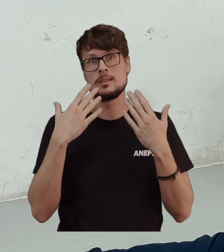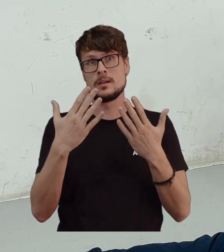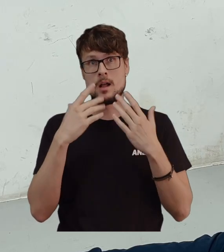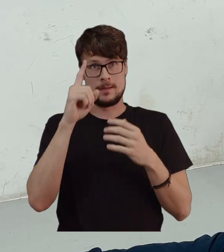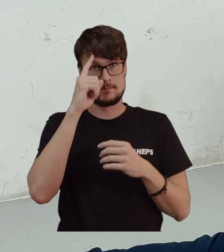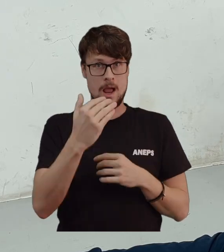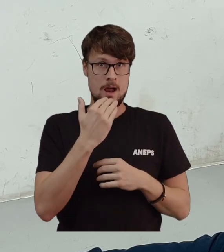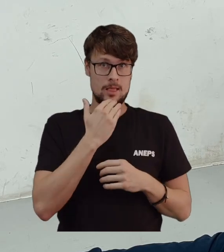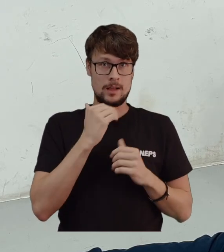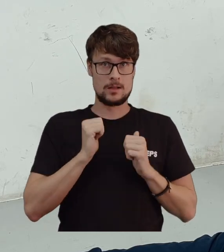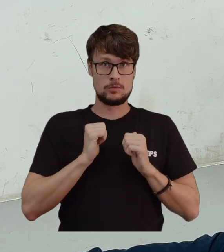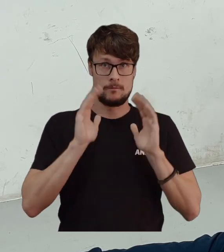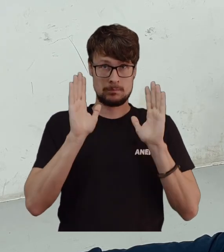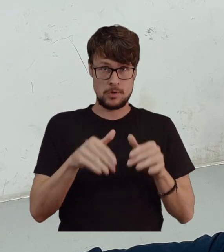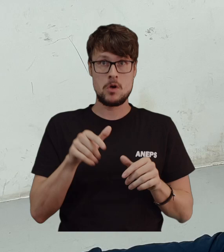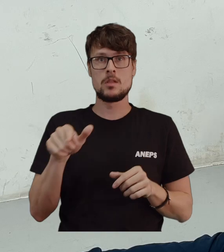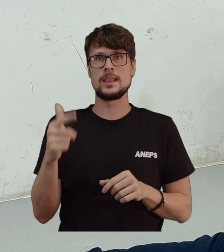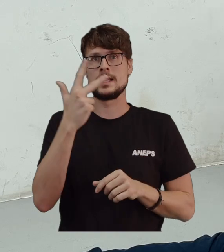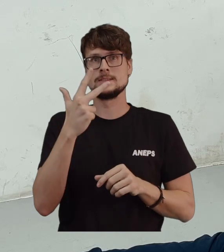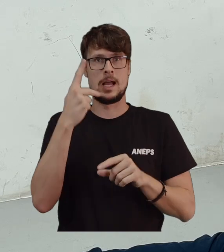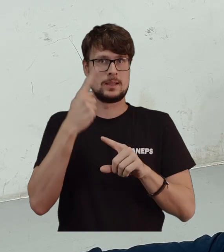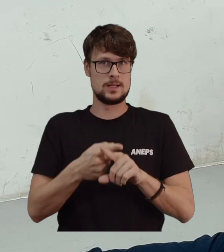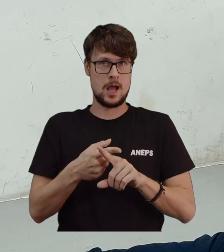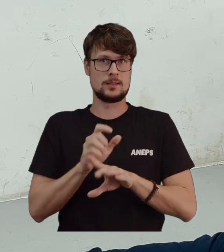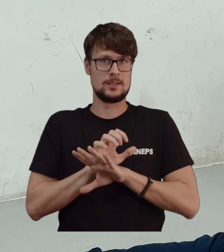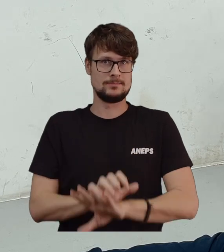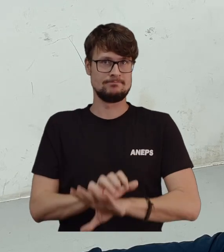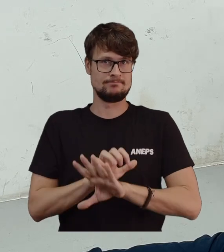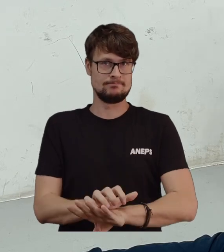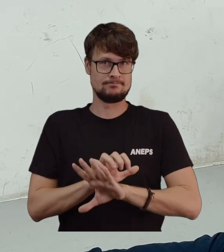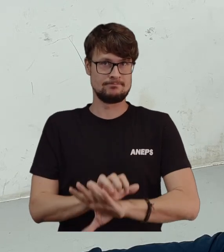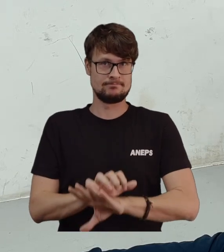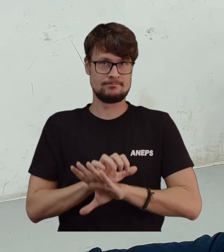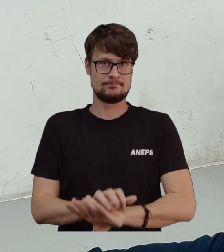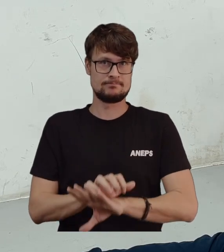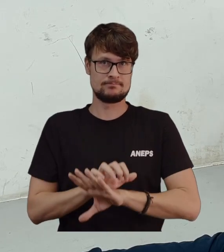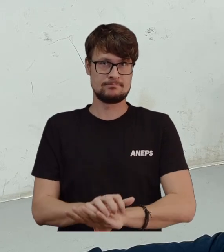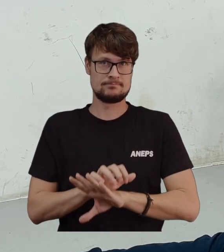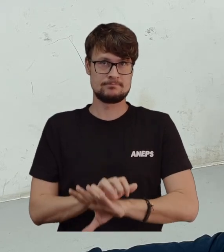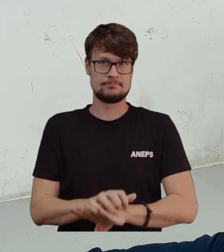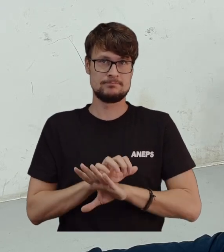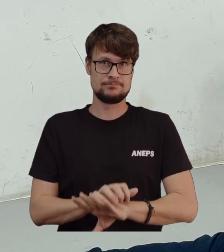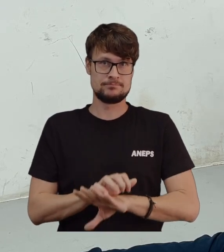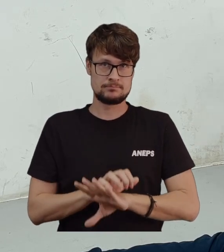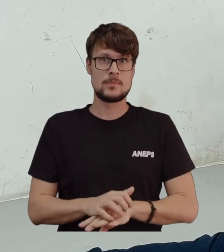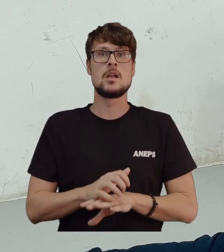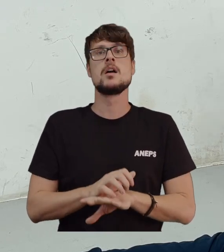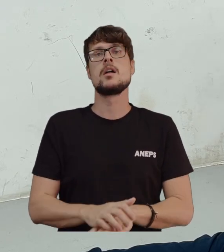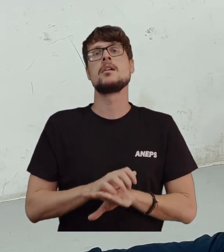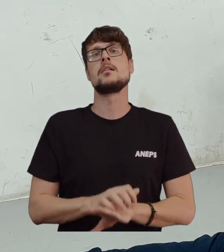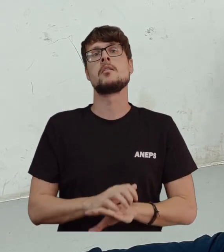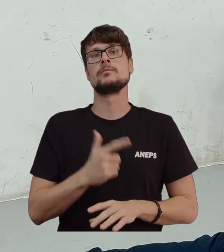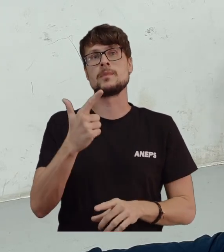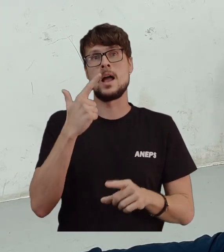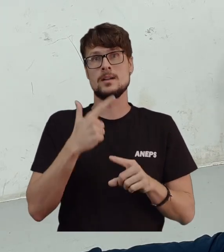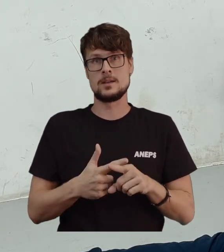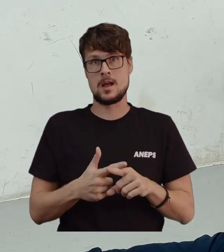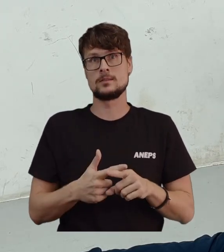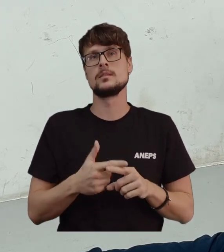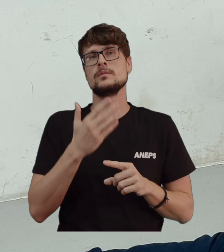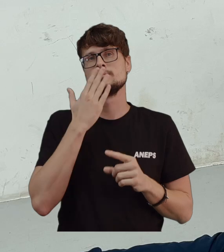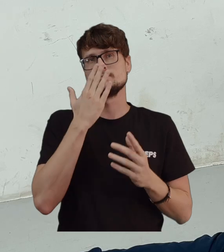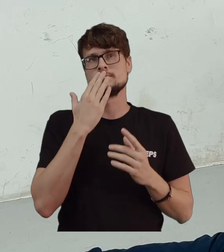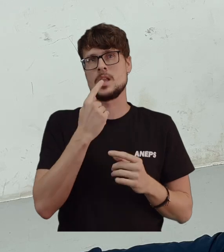Ak sme trénovaní na umelé dýchanie, vieme do pacienta dýchať tým, že po